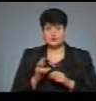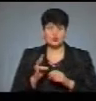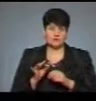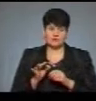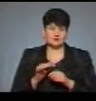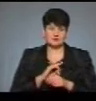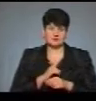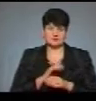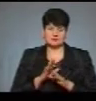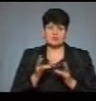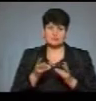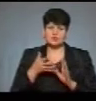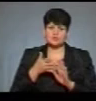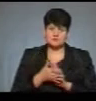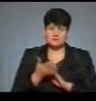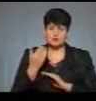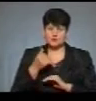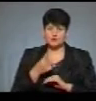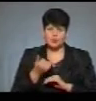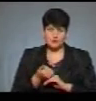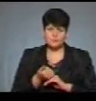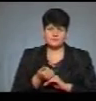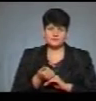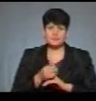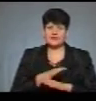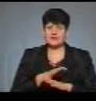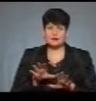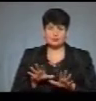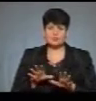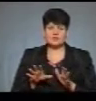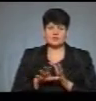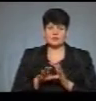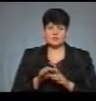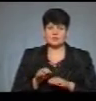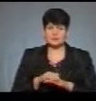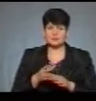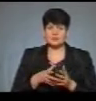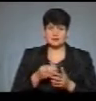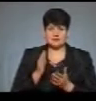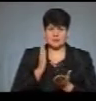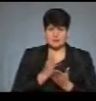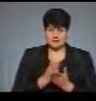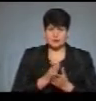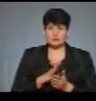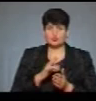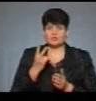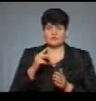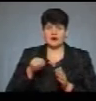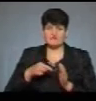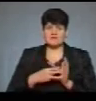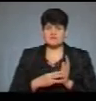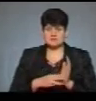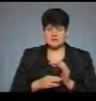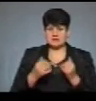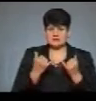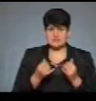критично. Потрібно розуміти, минулого року не було енергоринку, ми платили прямий тариф, тоді було 2,80.